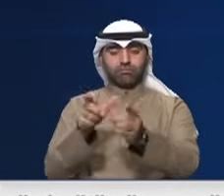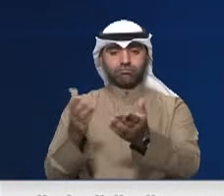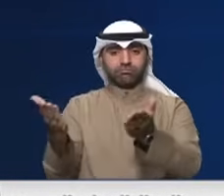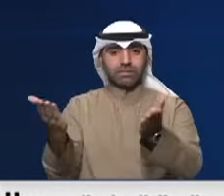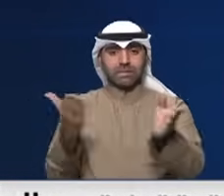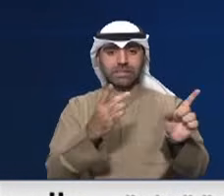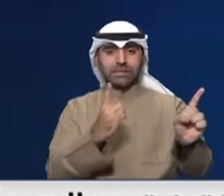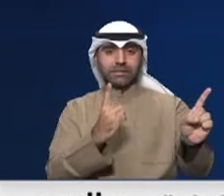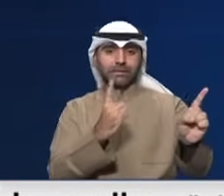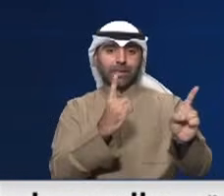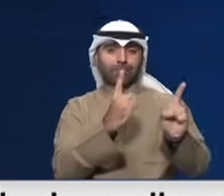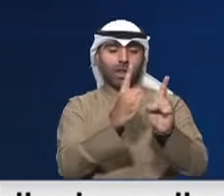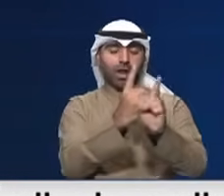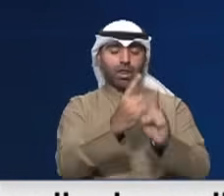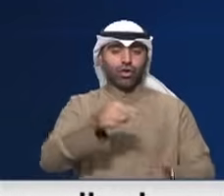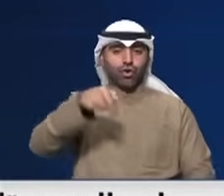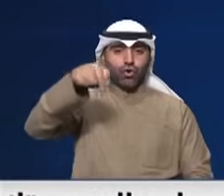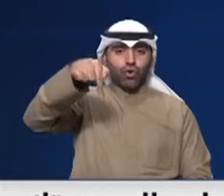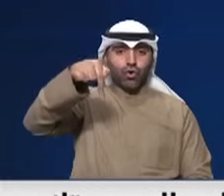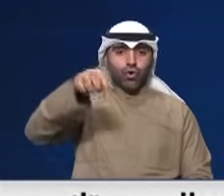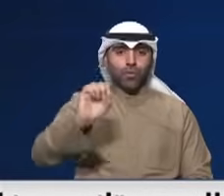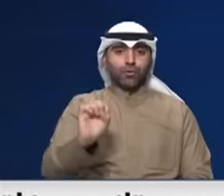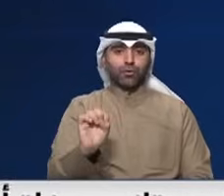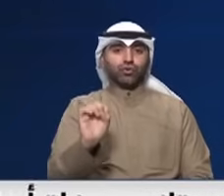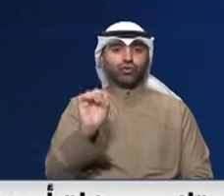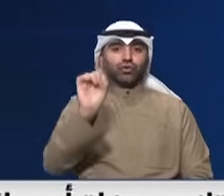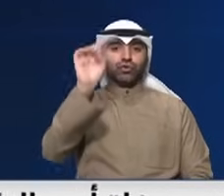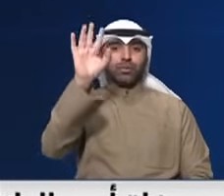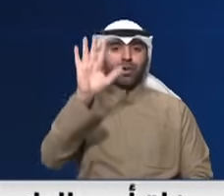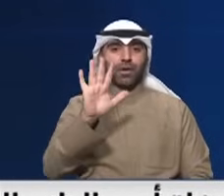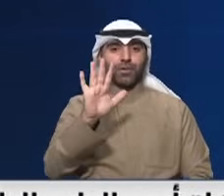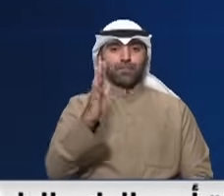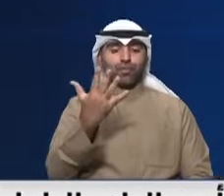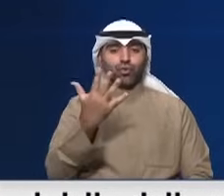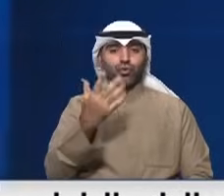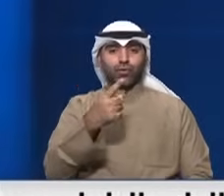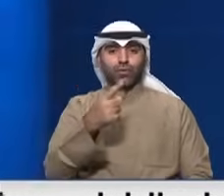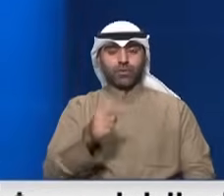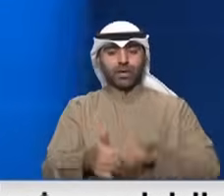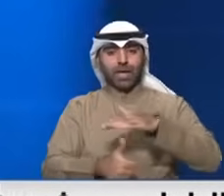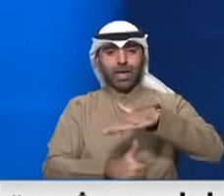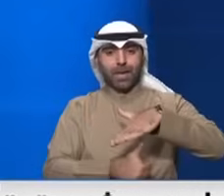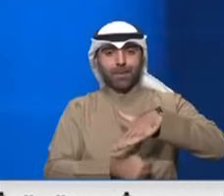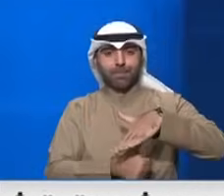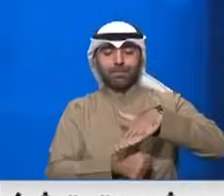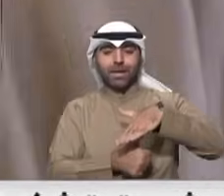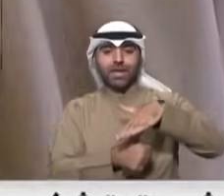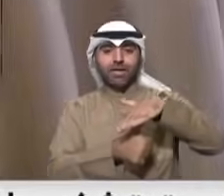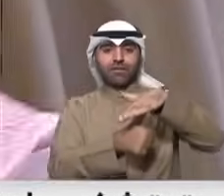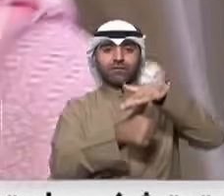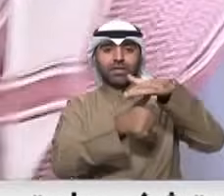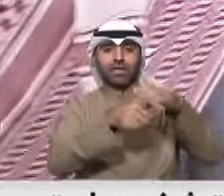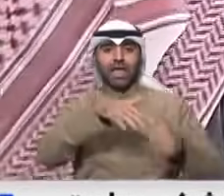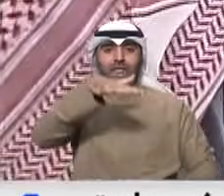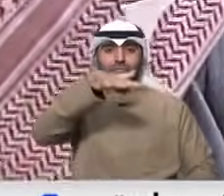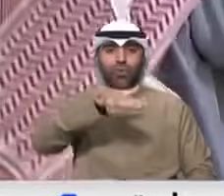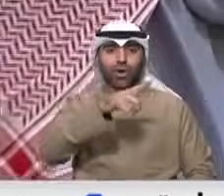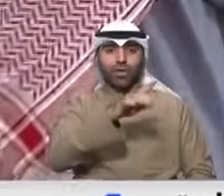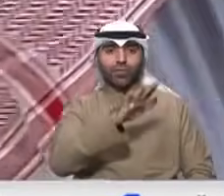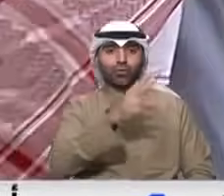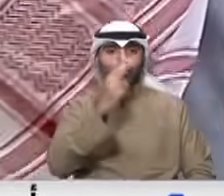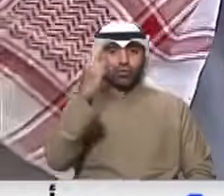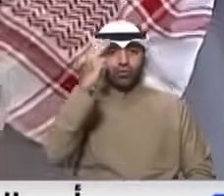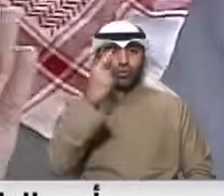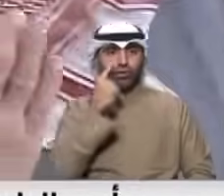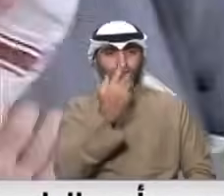صباح الكرام بقصر بيان صباح اليوم اخوانه صاحب السمو الملكي الامير تركي الفيصل بن عبد العزيز ال سعود